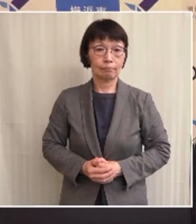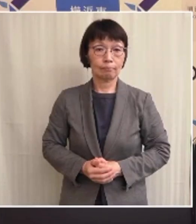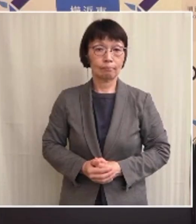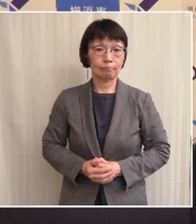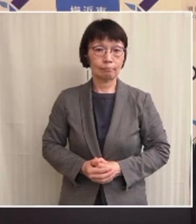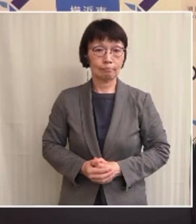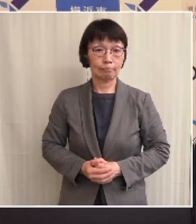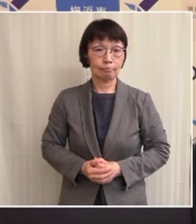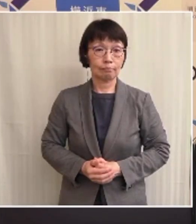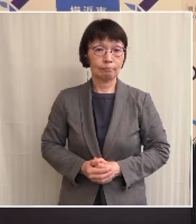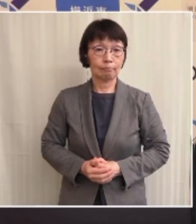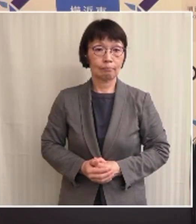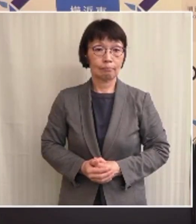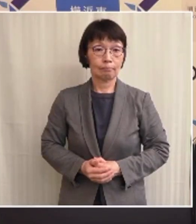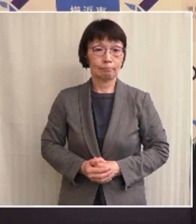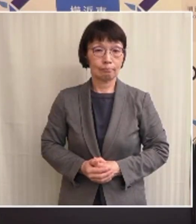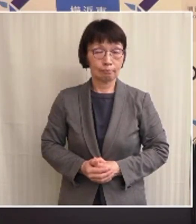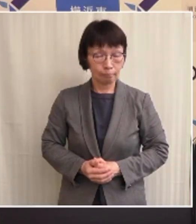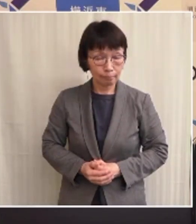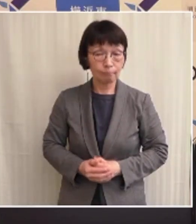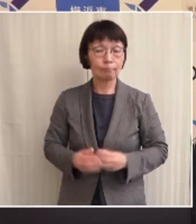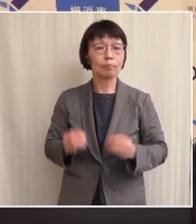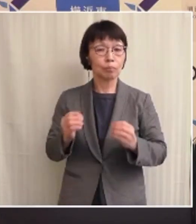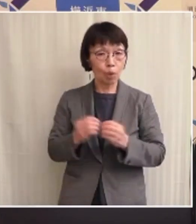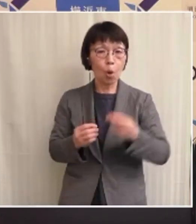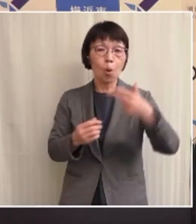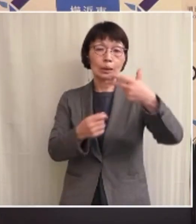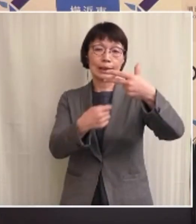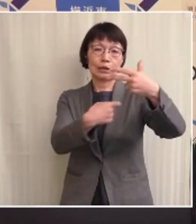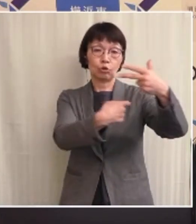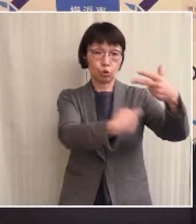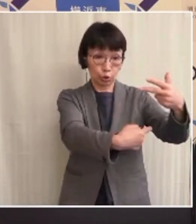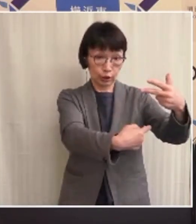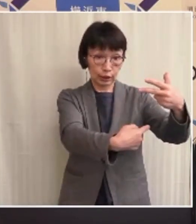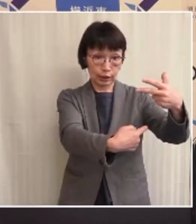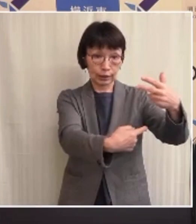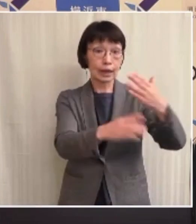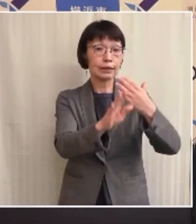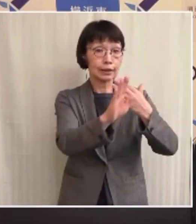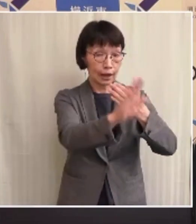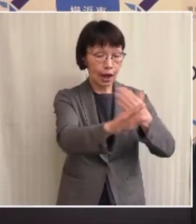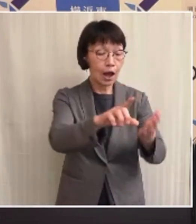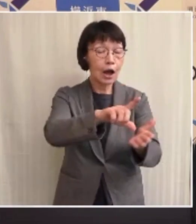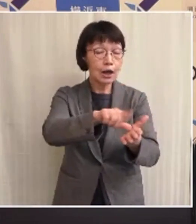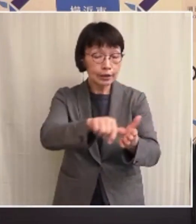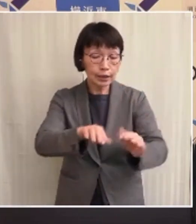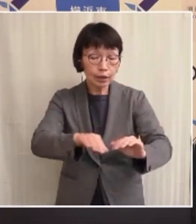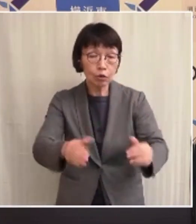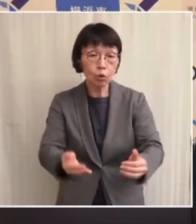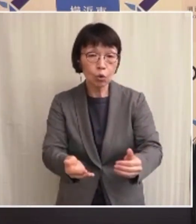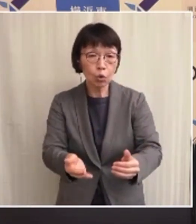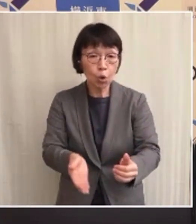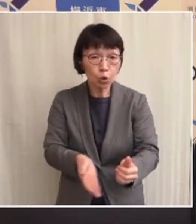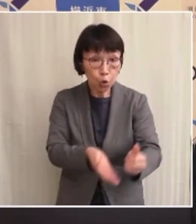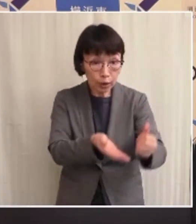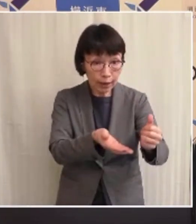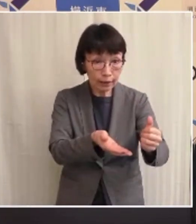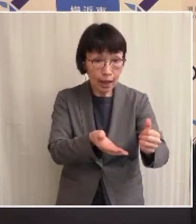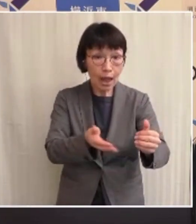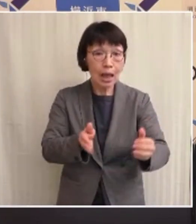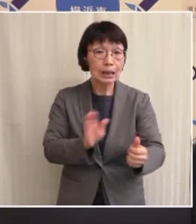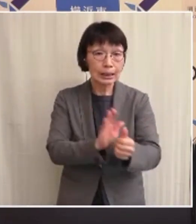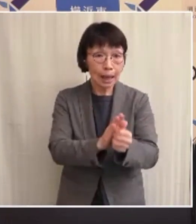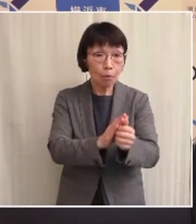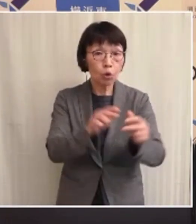でまた合わせまして、7月1日から地域で この子育てサポートシステムの利